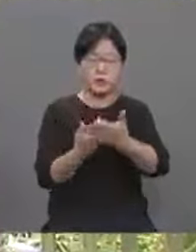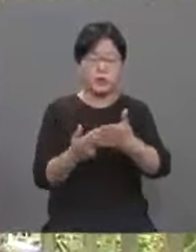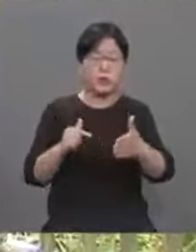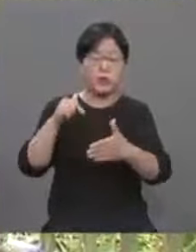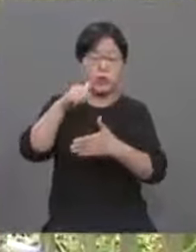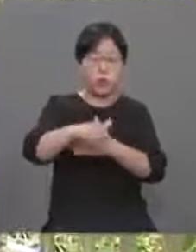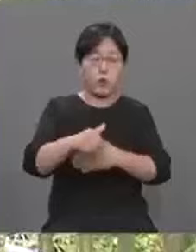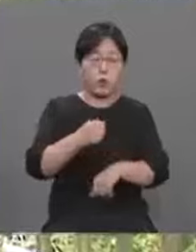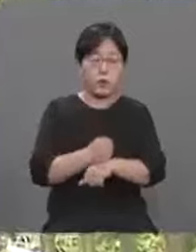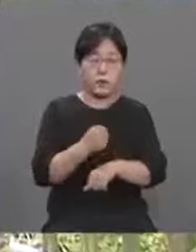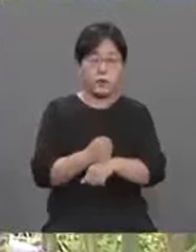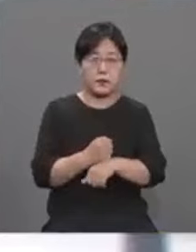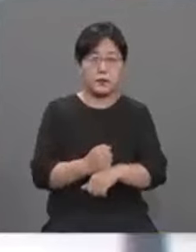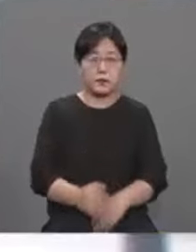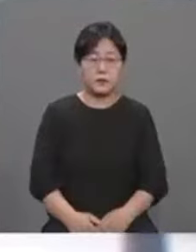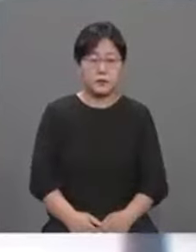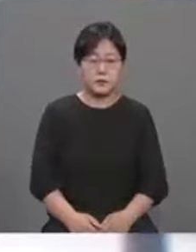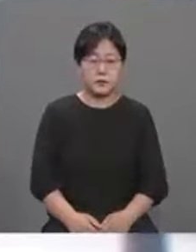안으로 들어갔습니다.